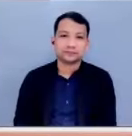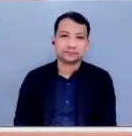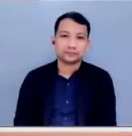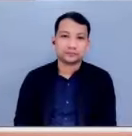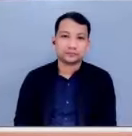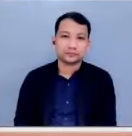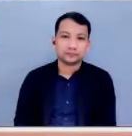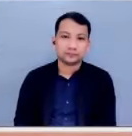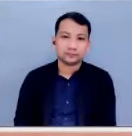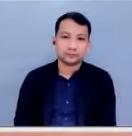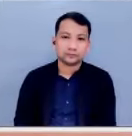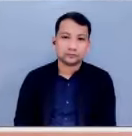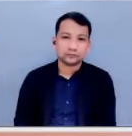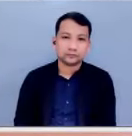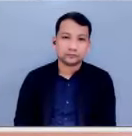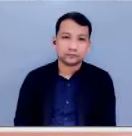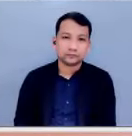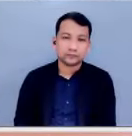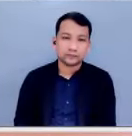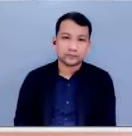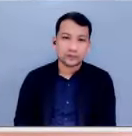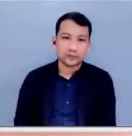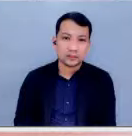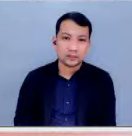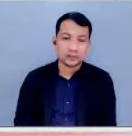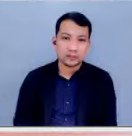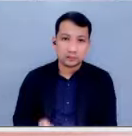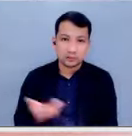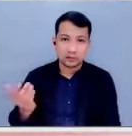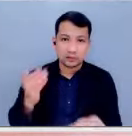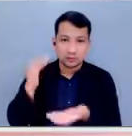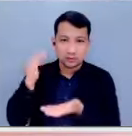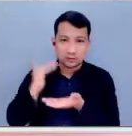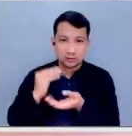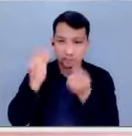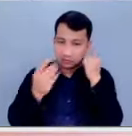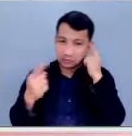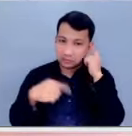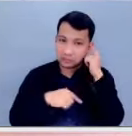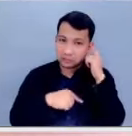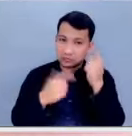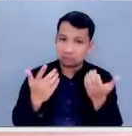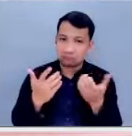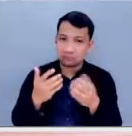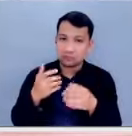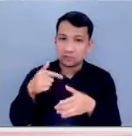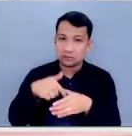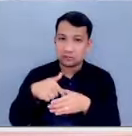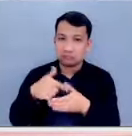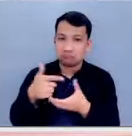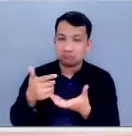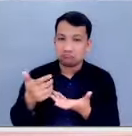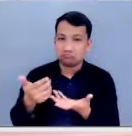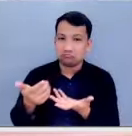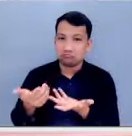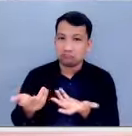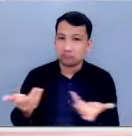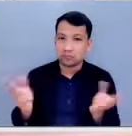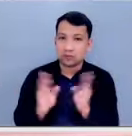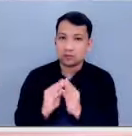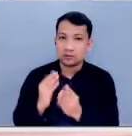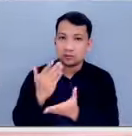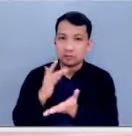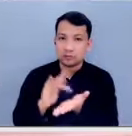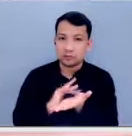tayo, mga mommies, no, struggle tayo kung paano malalesen yung ating screen time ng mga kids sa gadget. So,